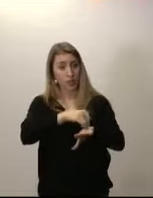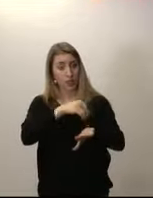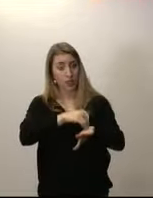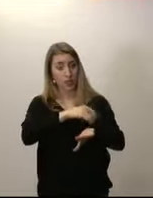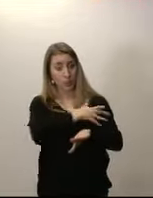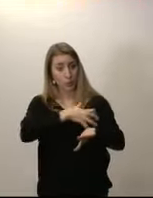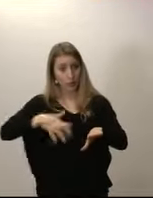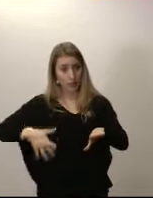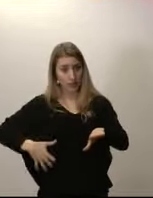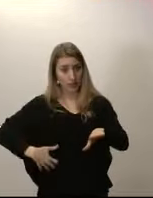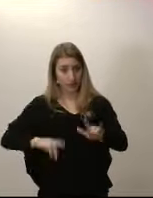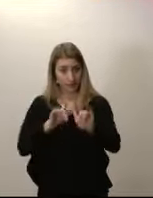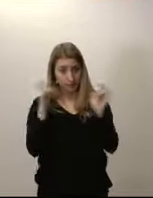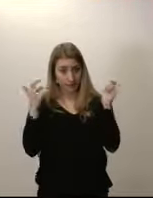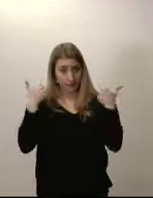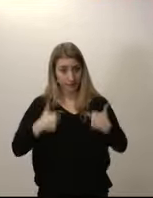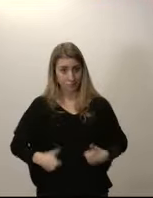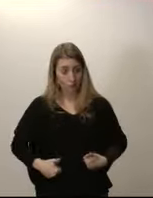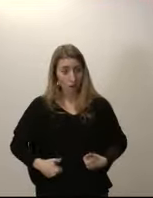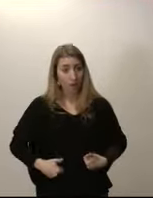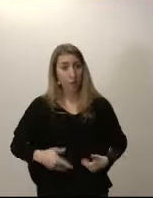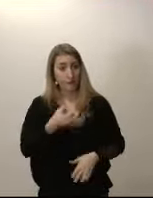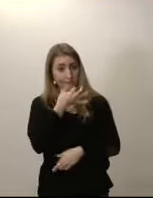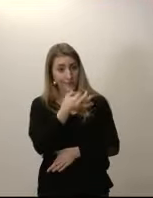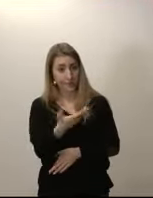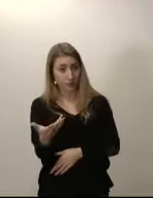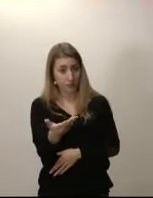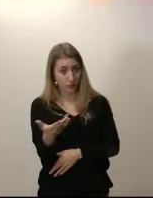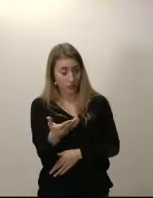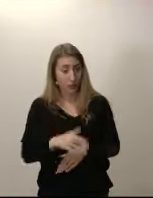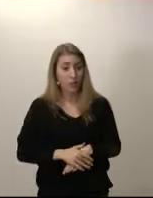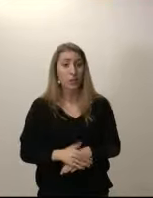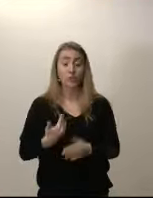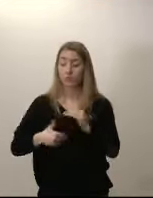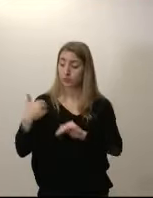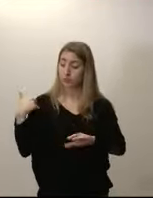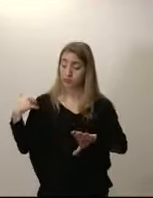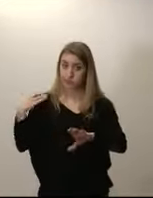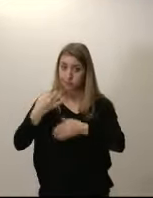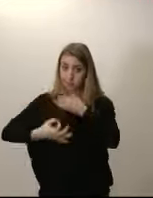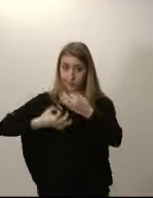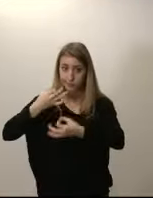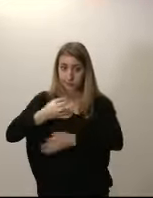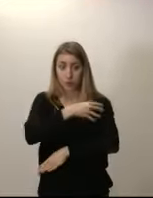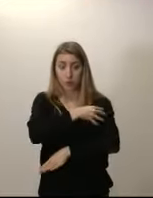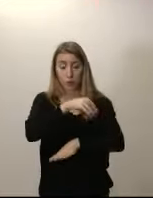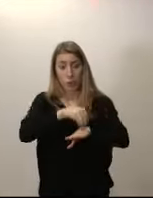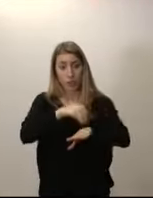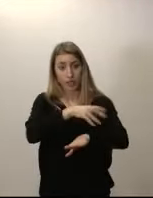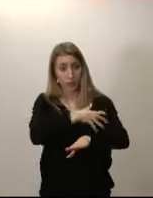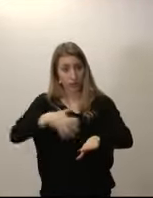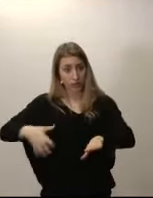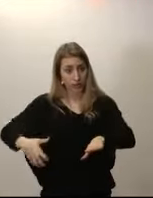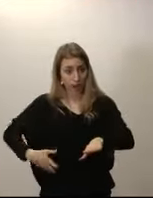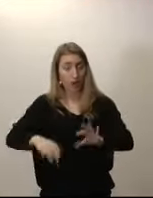le conseiller municipal désigné, en l'occurrence moi, vous dit la chose suivante. Compte tenu de ce qui précède, le conseil municipal voudra bien, pour ce qui concerne le